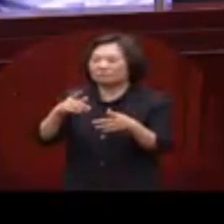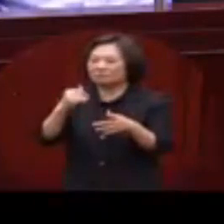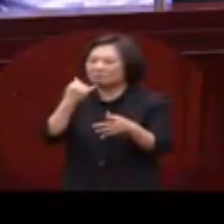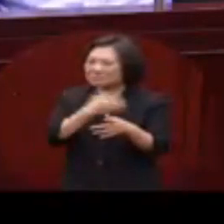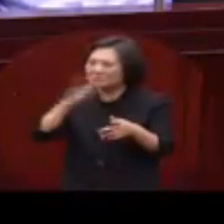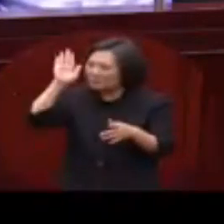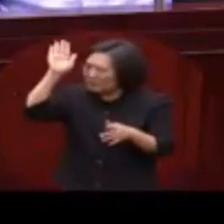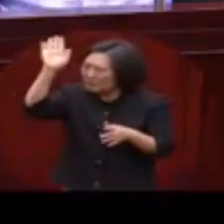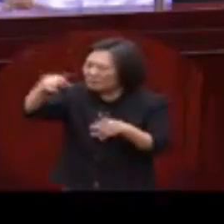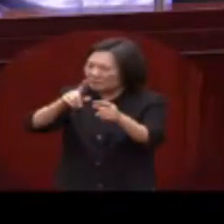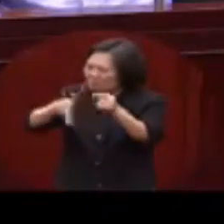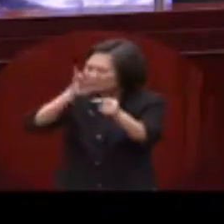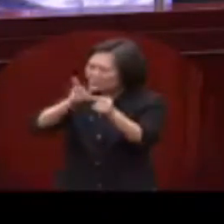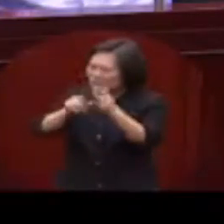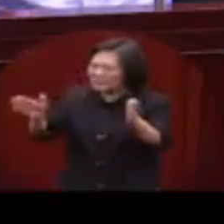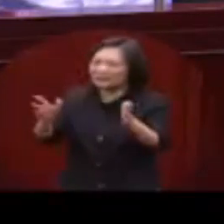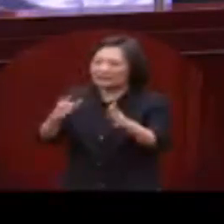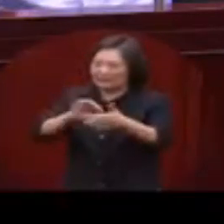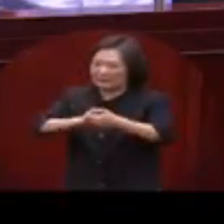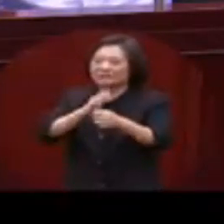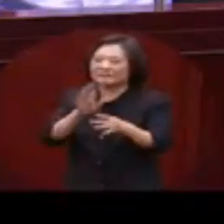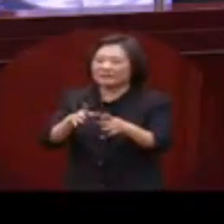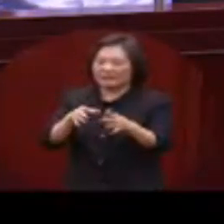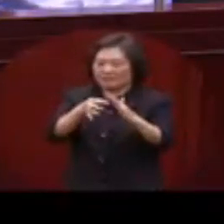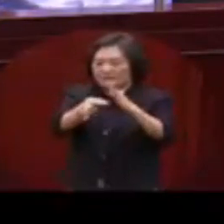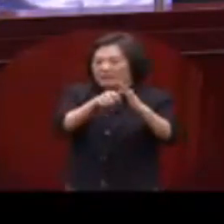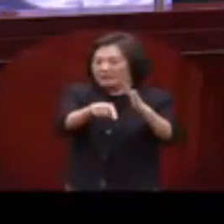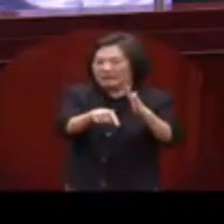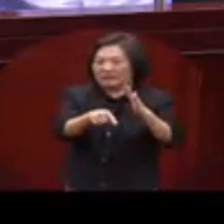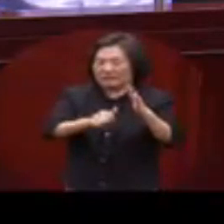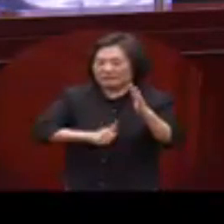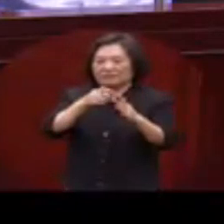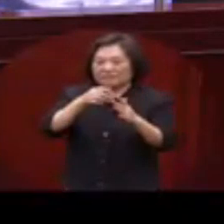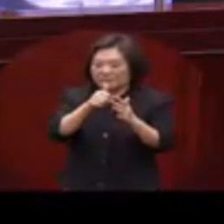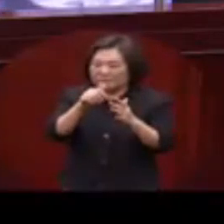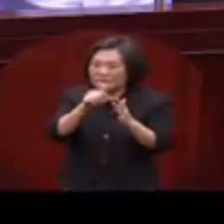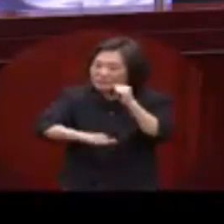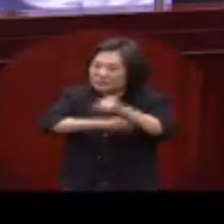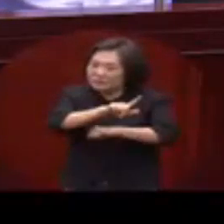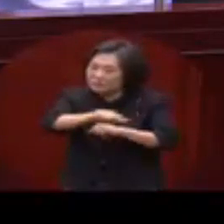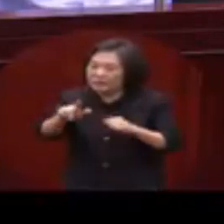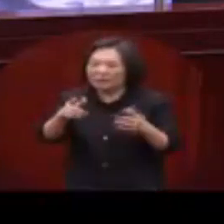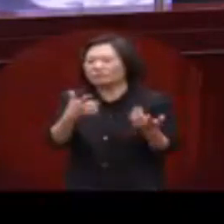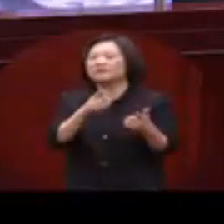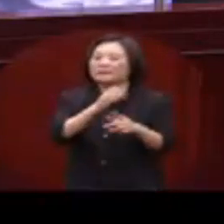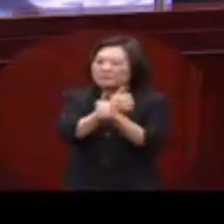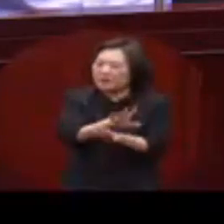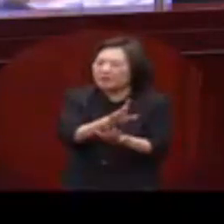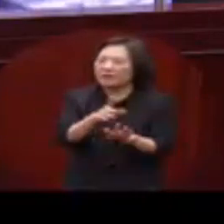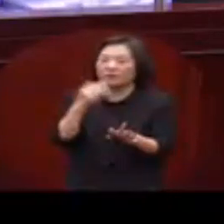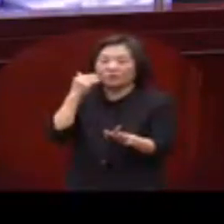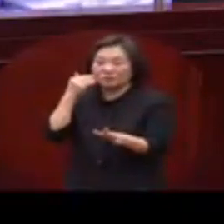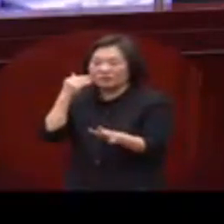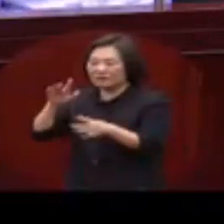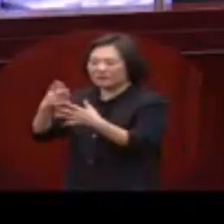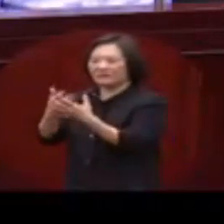境会大改变。因为目前这种实体店面是卖生活经验，不是卖东西的。因为卖东西它拼不